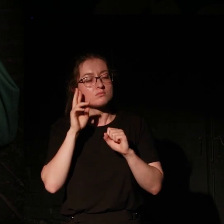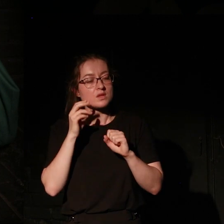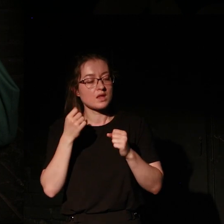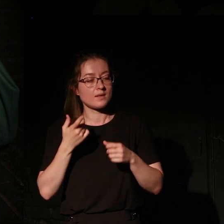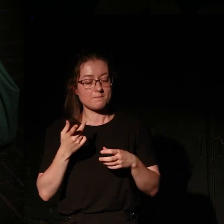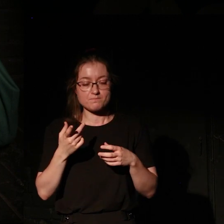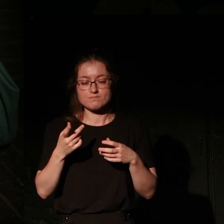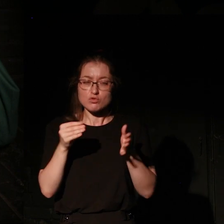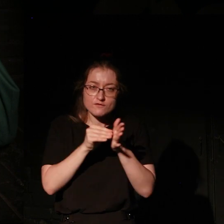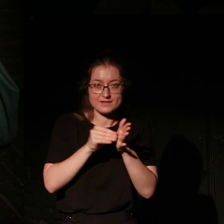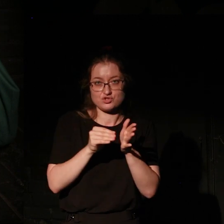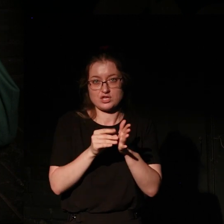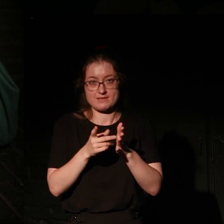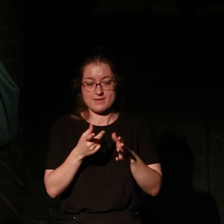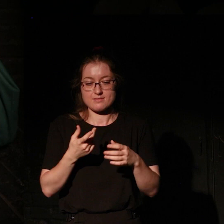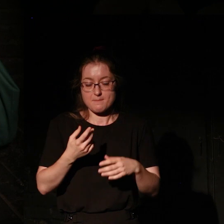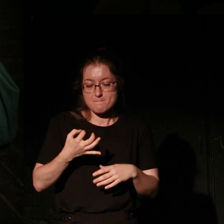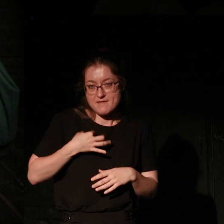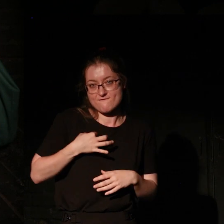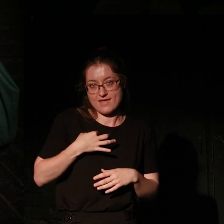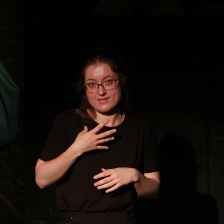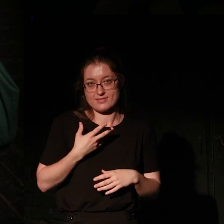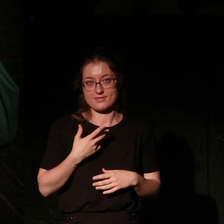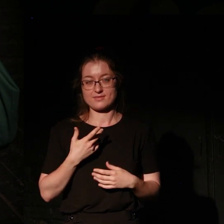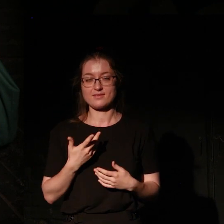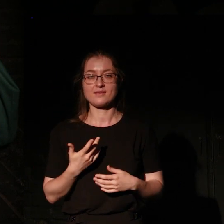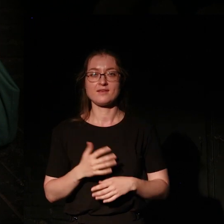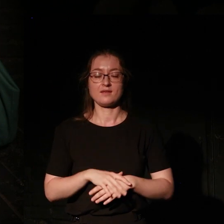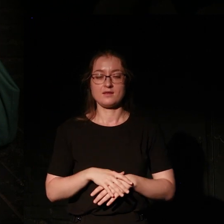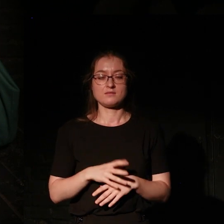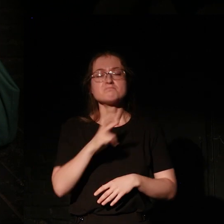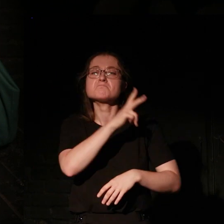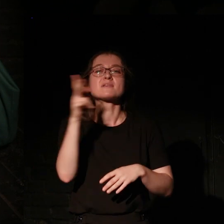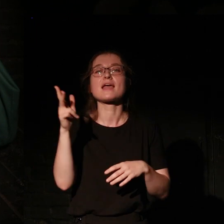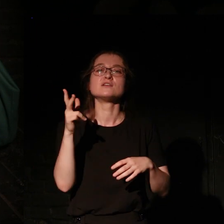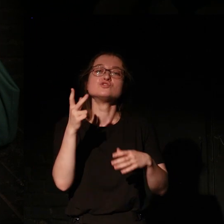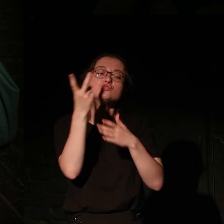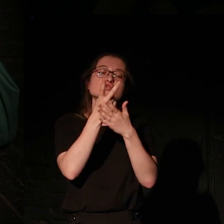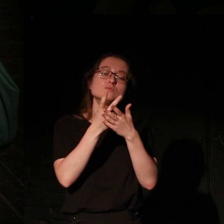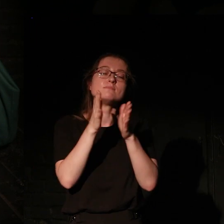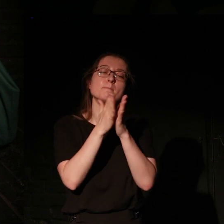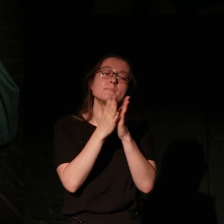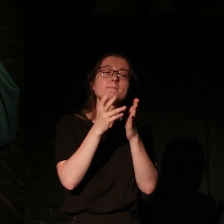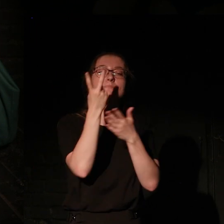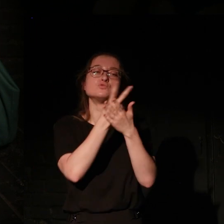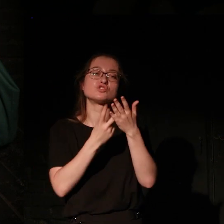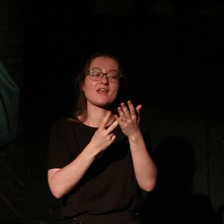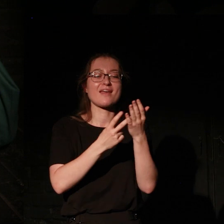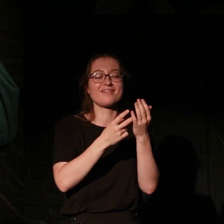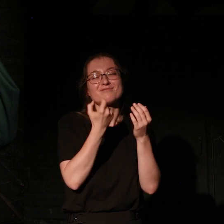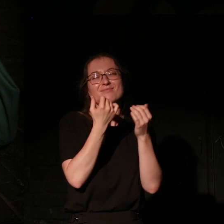będzie inaczej czytał to Słowo Boże właśnie ze względu na bagaż swoich doświadczeń,